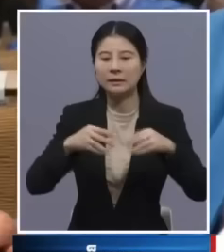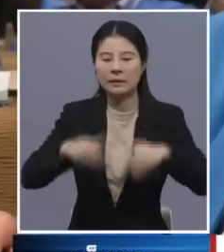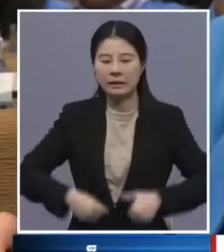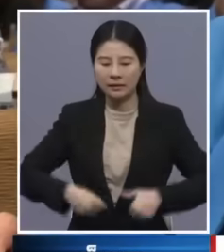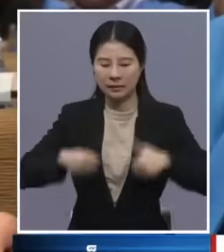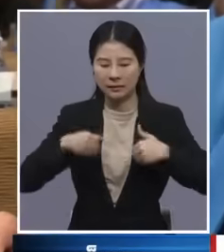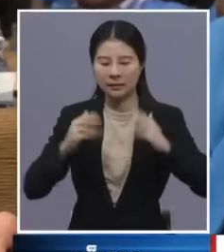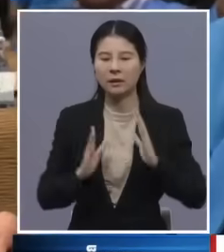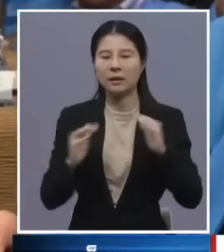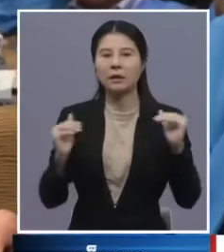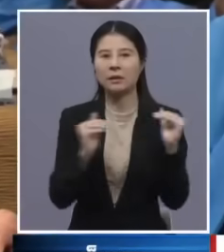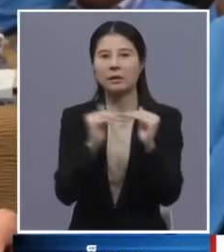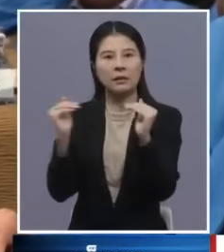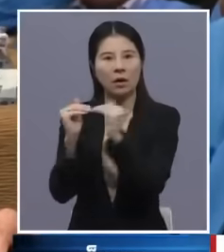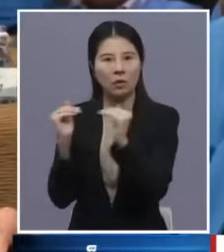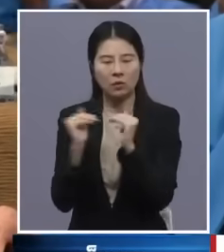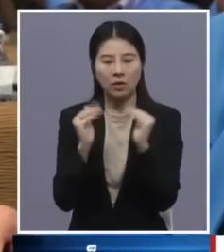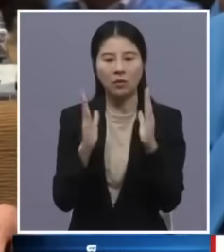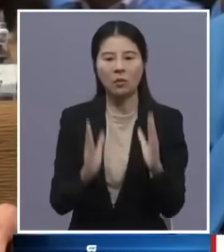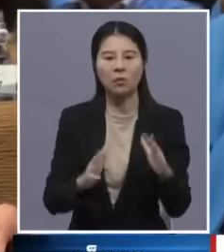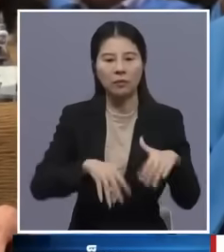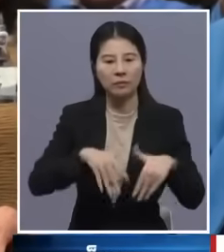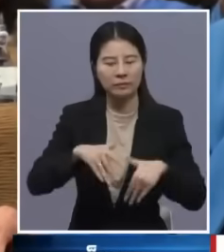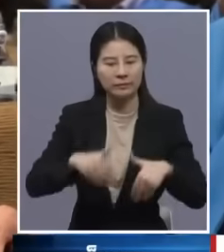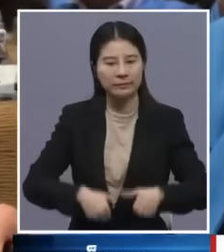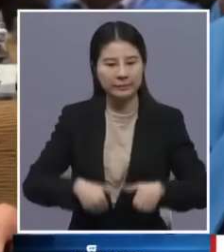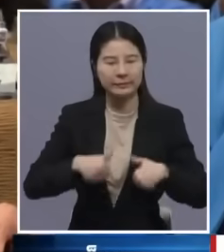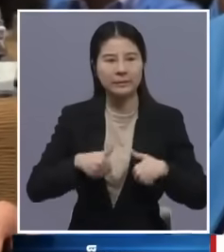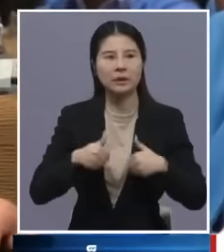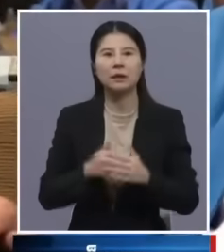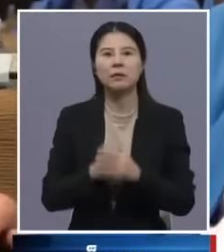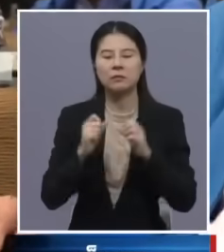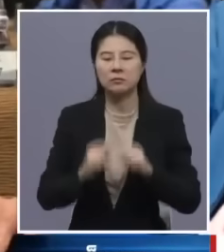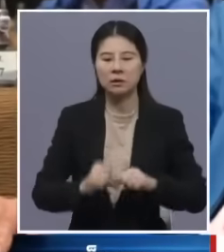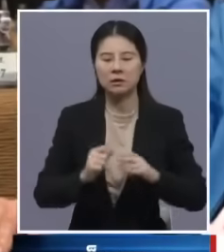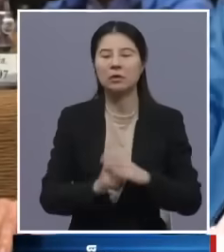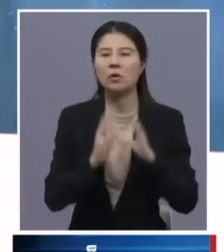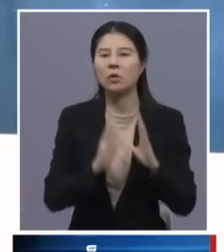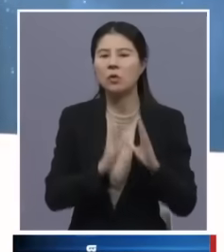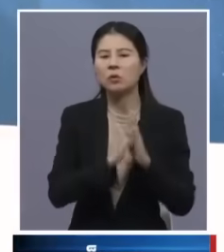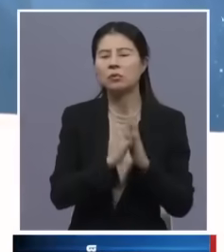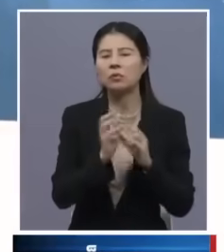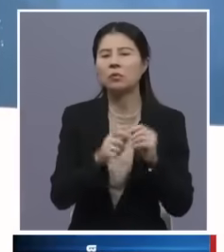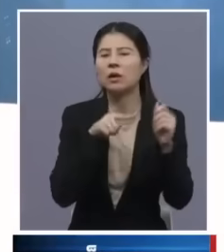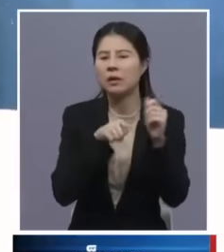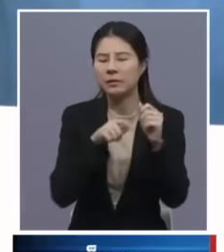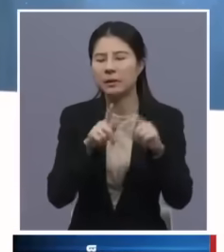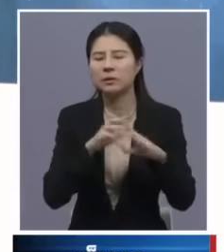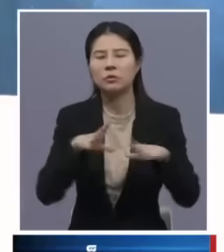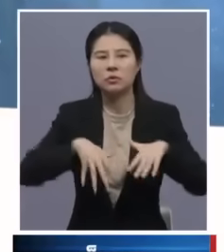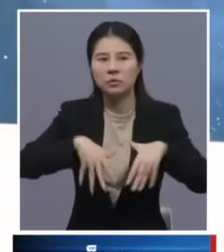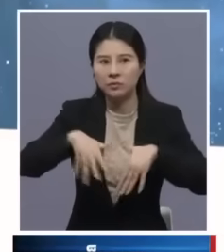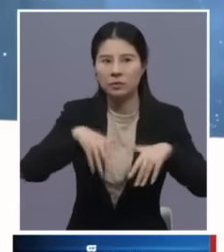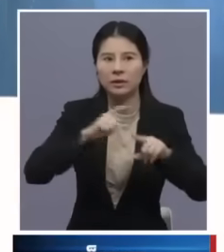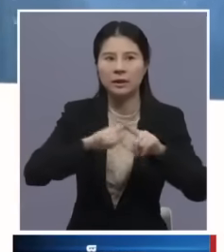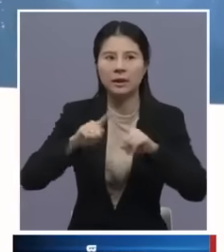ได้รวมถึงการกระจายอำนาจเพิ่มอำนาจในการตัดสินใจของประชาชนในท้องถิ่นด้วยและที่สำคัญที่สุดครับค่านิยมของประช